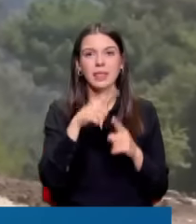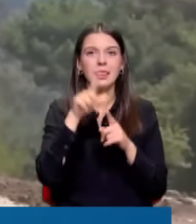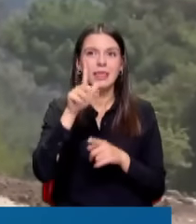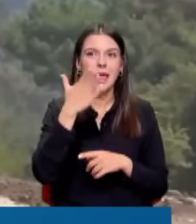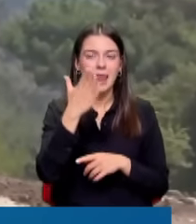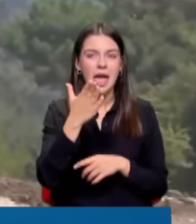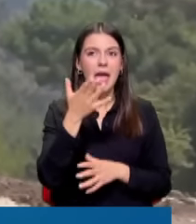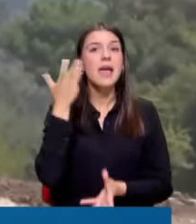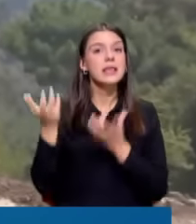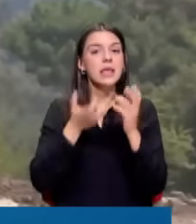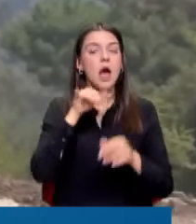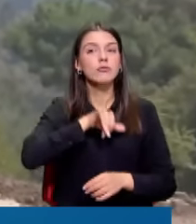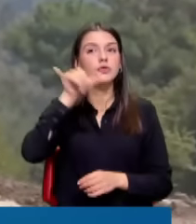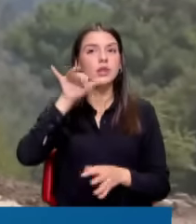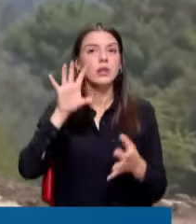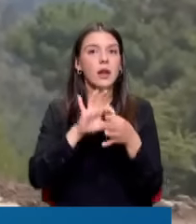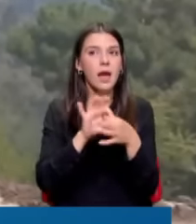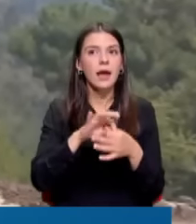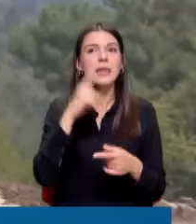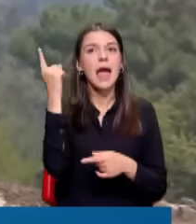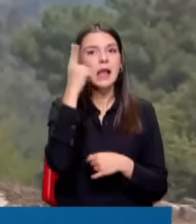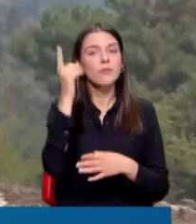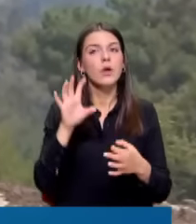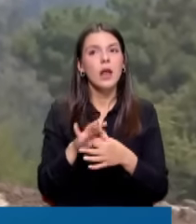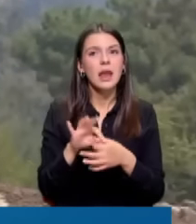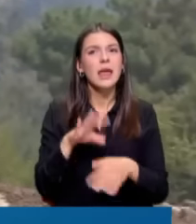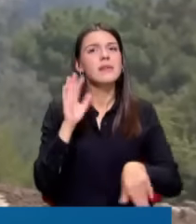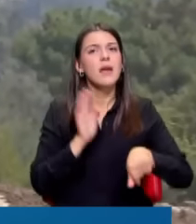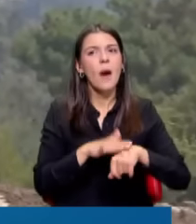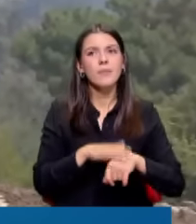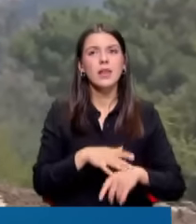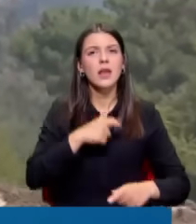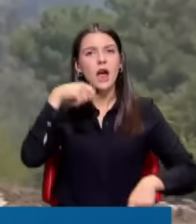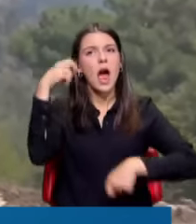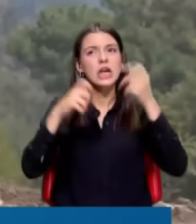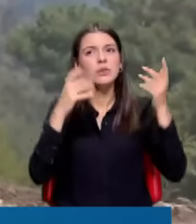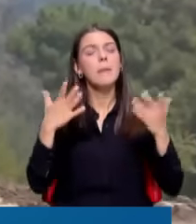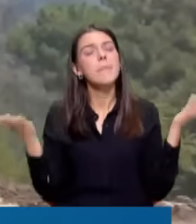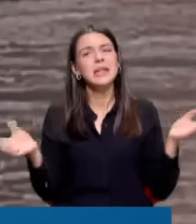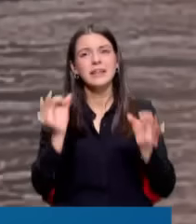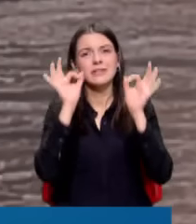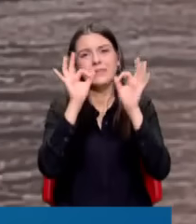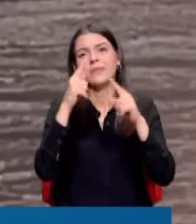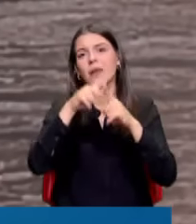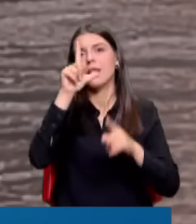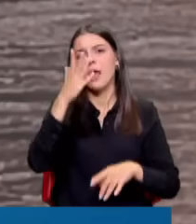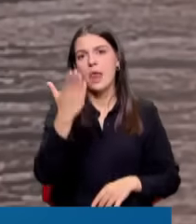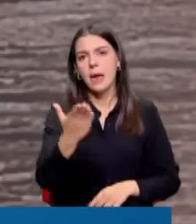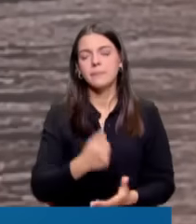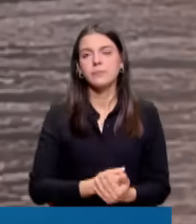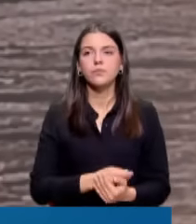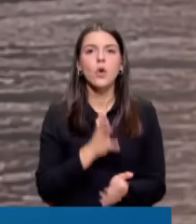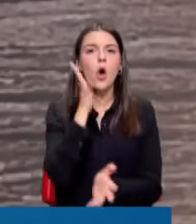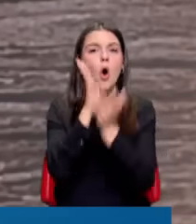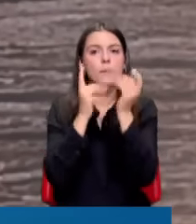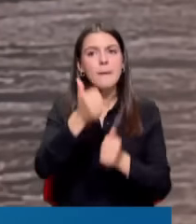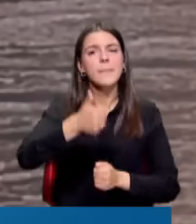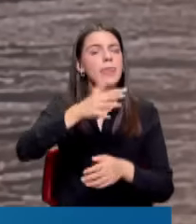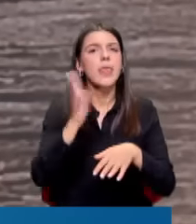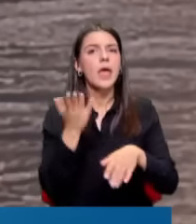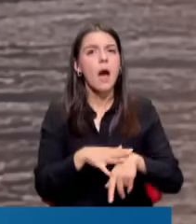yangın uçaklarıyla ilgili, helikopterleriyle ilgili yaptıkları harcama maalesef 0 lira. Orman Bakanlığı ne yaptı Allah